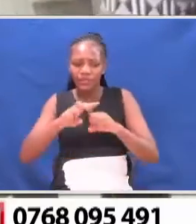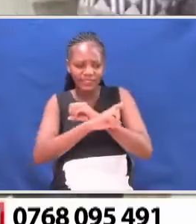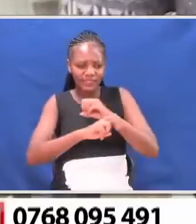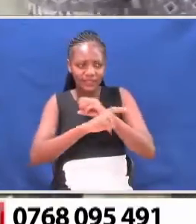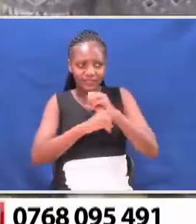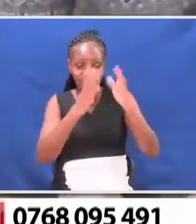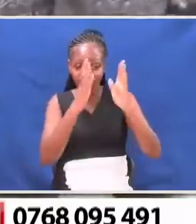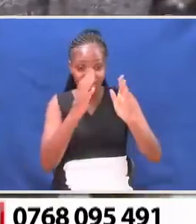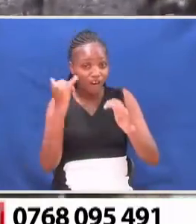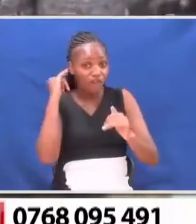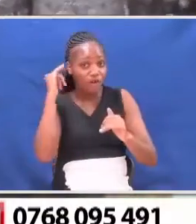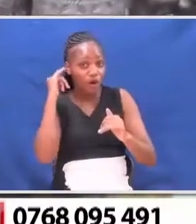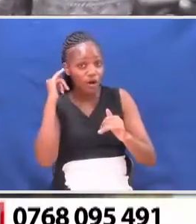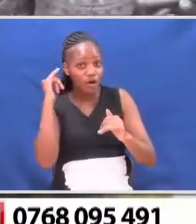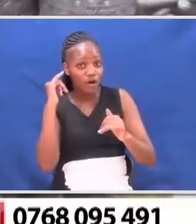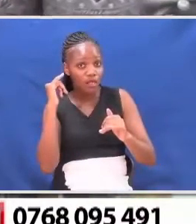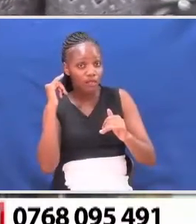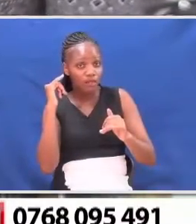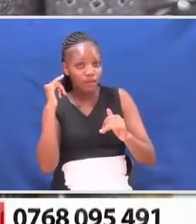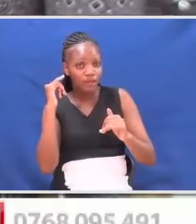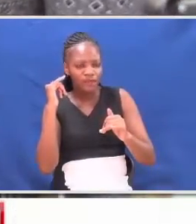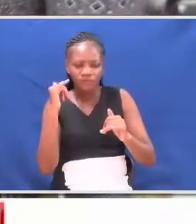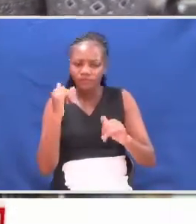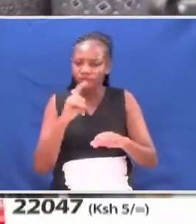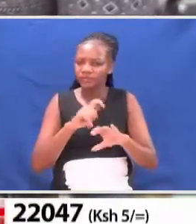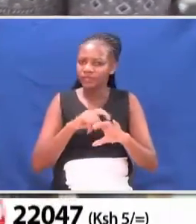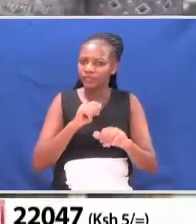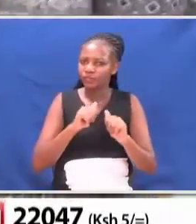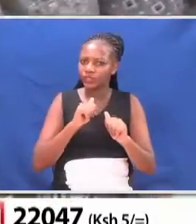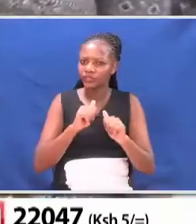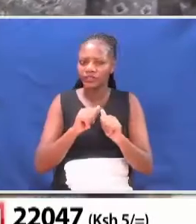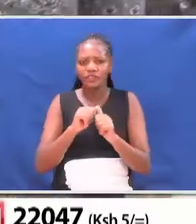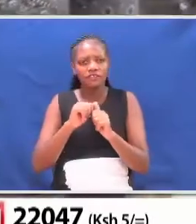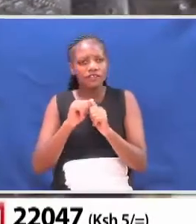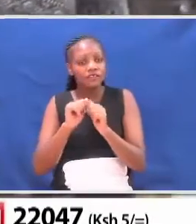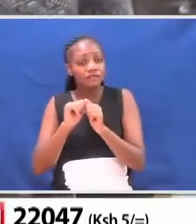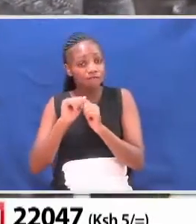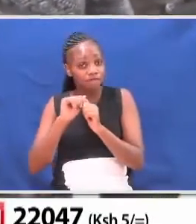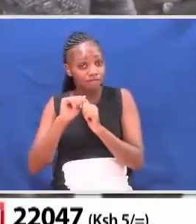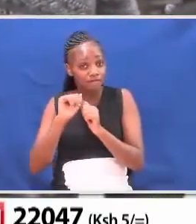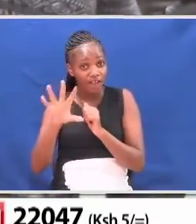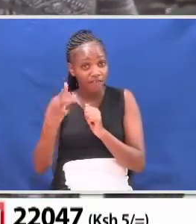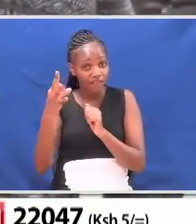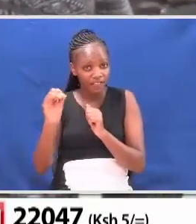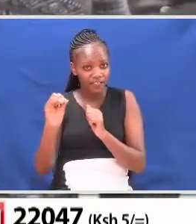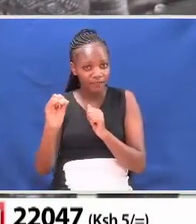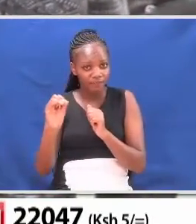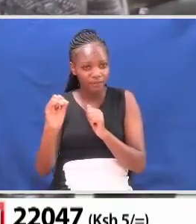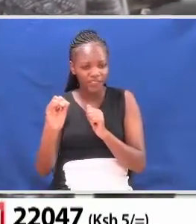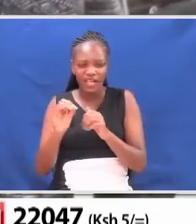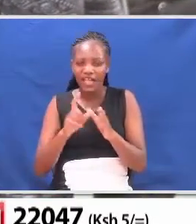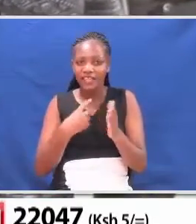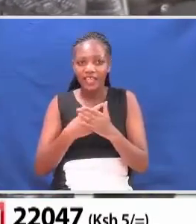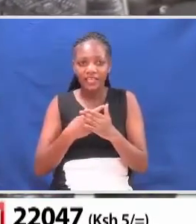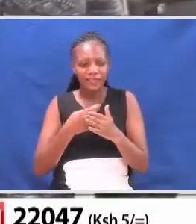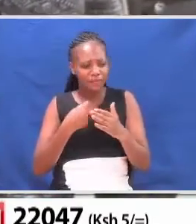simu. Alafu kulikuwa gidhaa saa 11 na nusu. Hiyo simu asubuhi, kumbe sikuwa